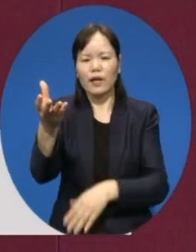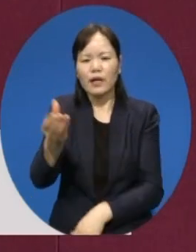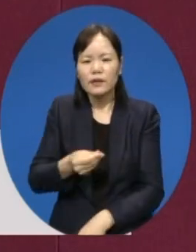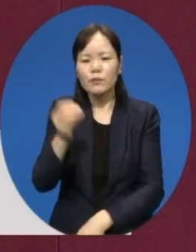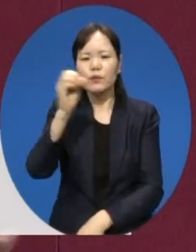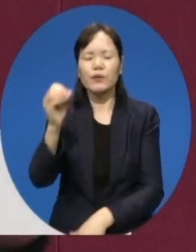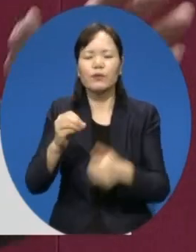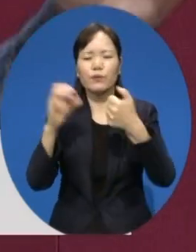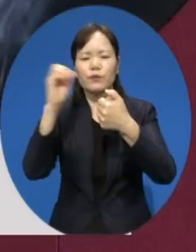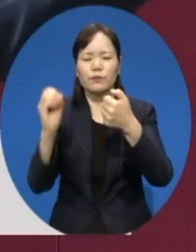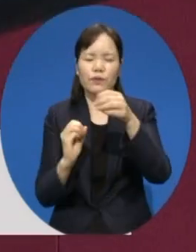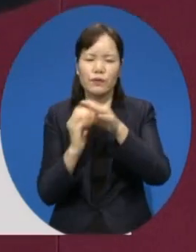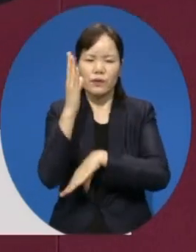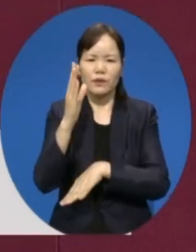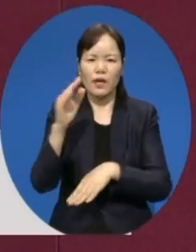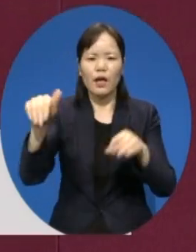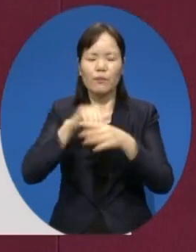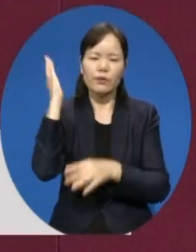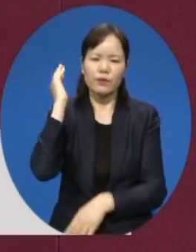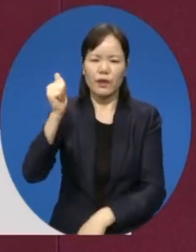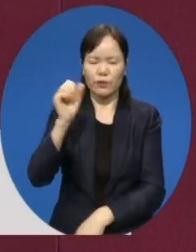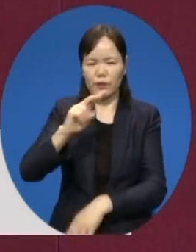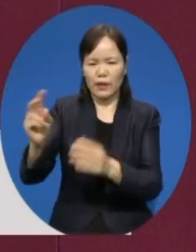문재인 대통령 야당 대표 시절 뭐라고 하셨습니까?